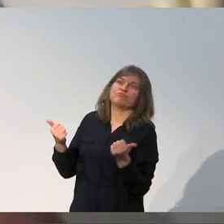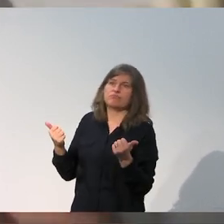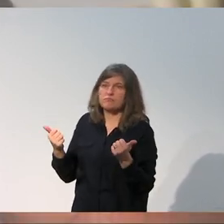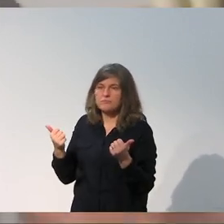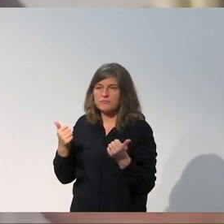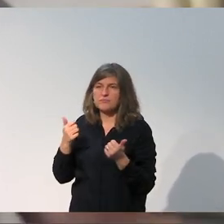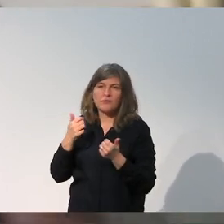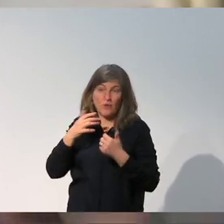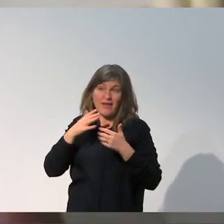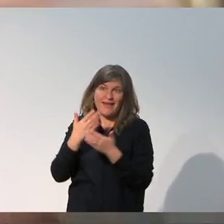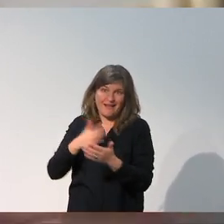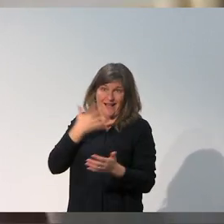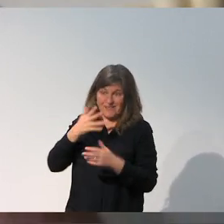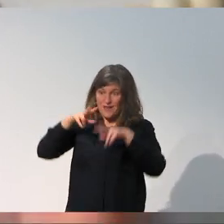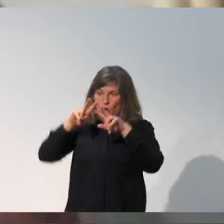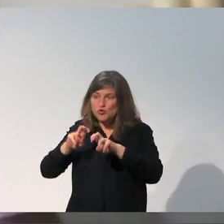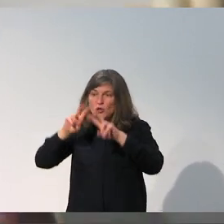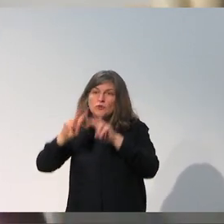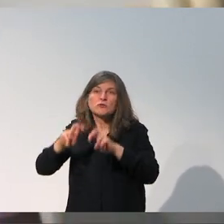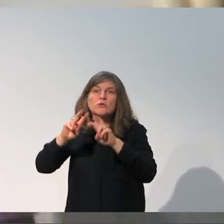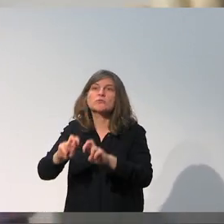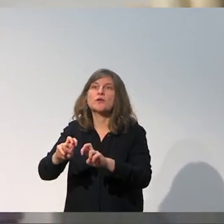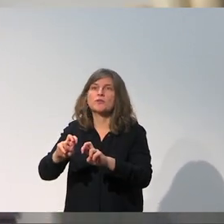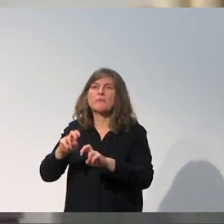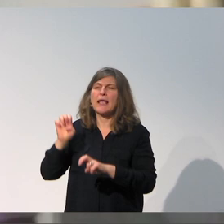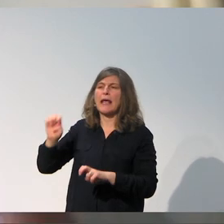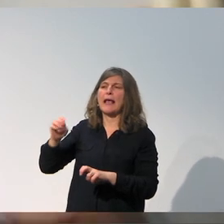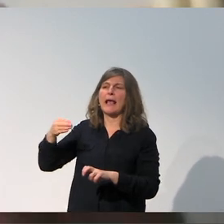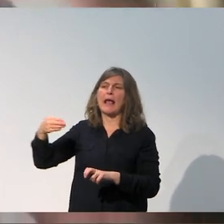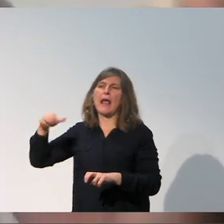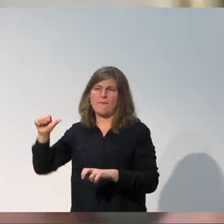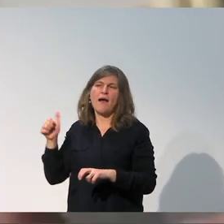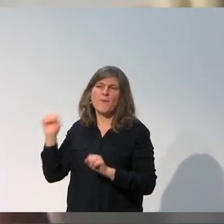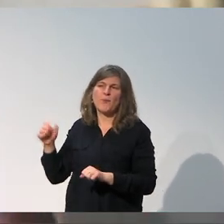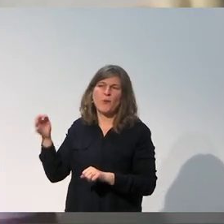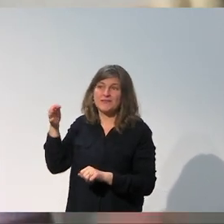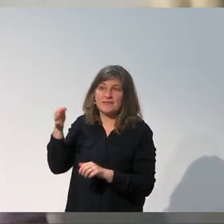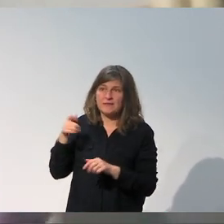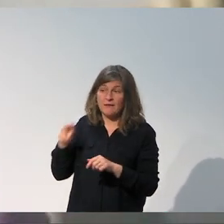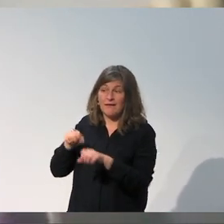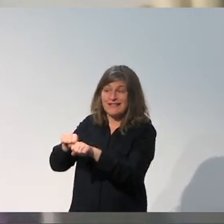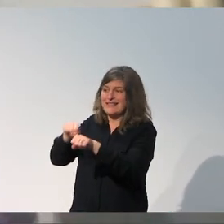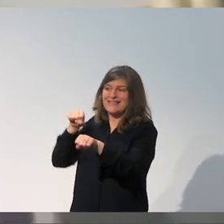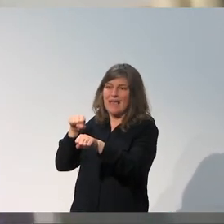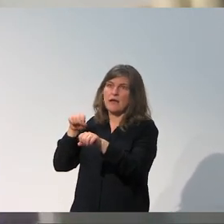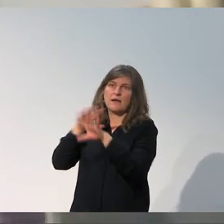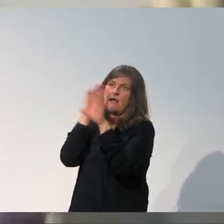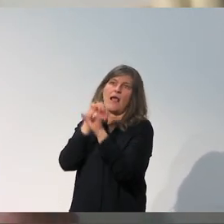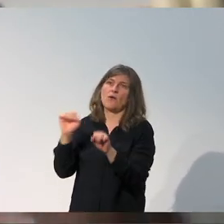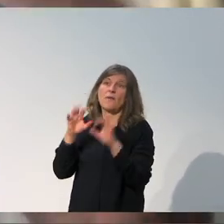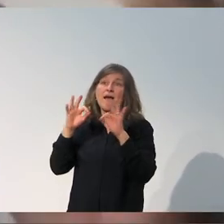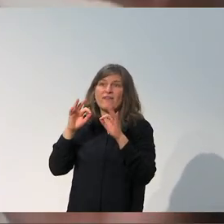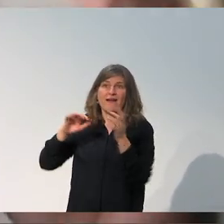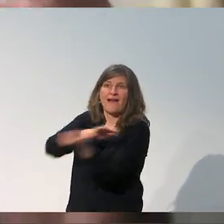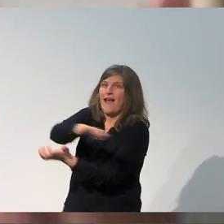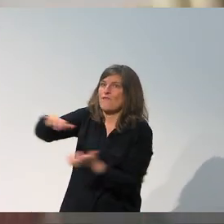me suis rendu compte qu'on tombe, et ça Emma le dira beaucoup mieux que moi, dans ce siècle fascinant de révolution industrielle dans lequel